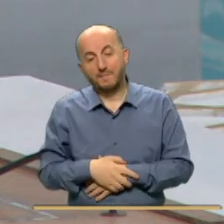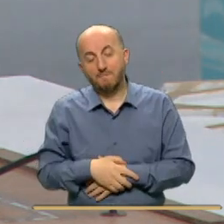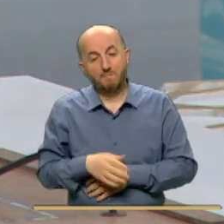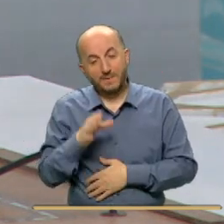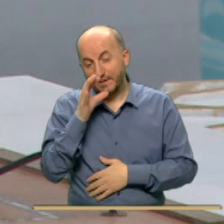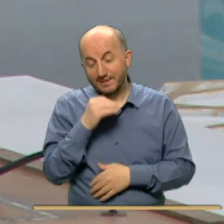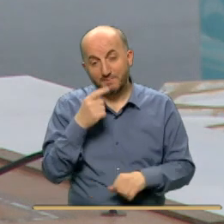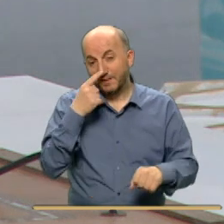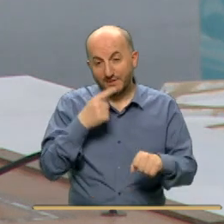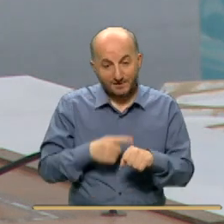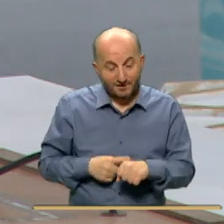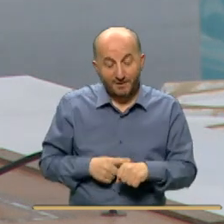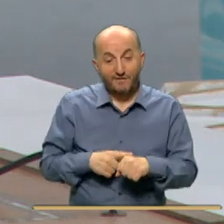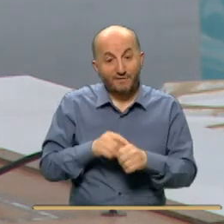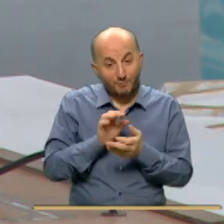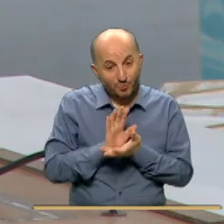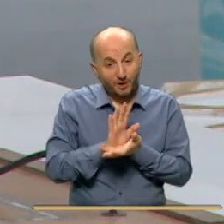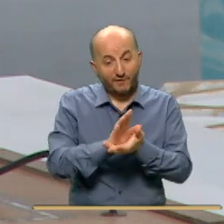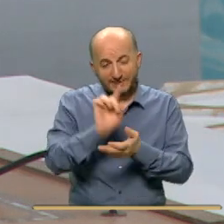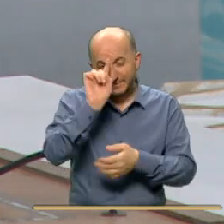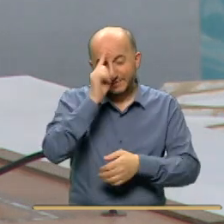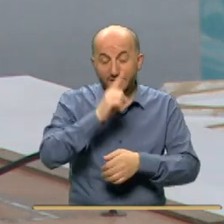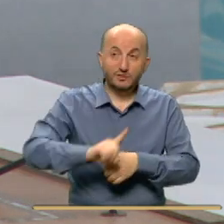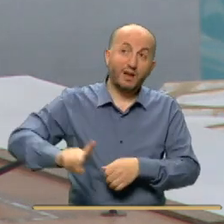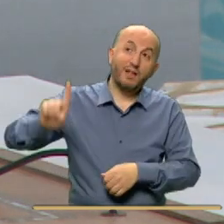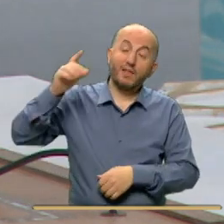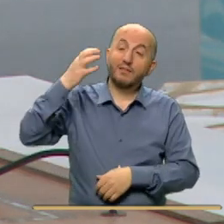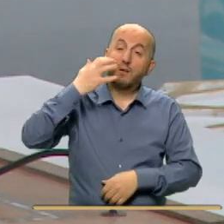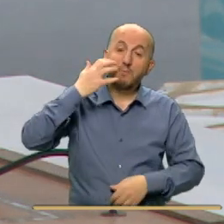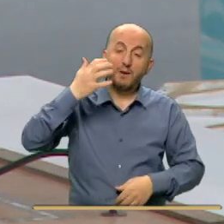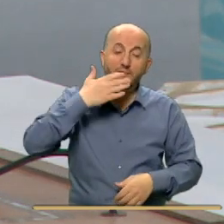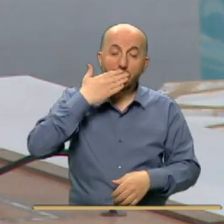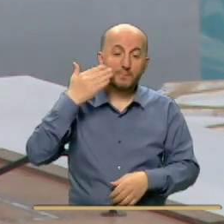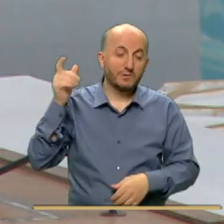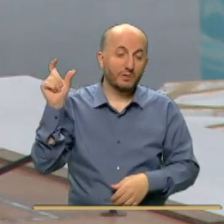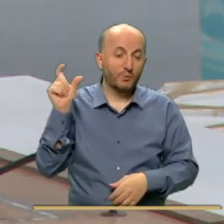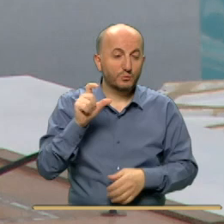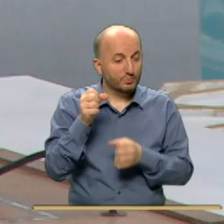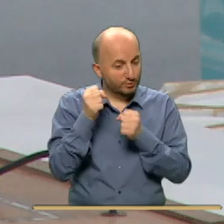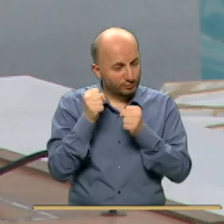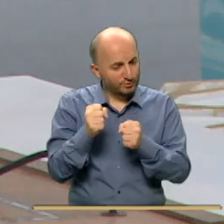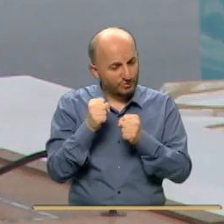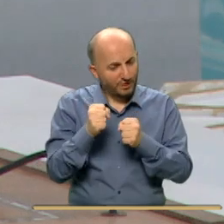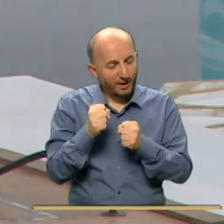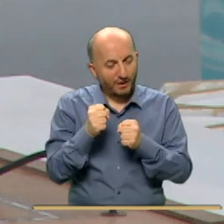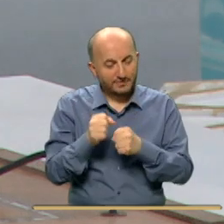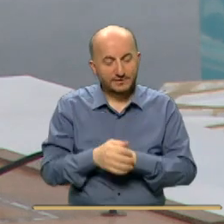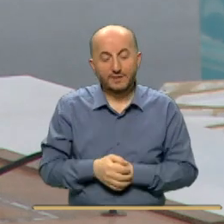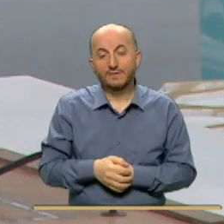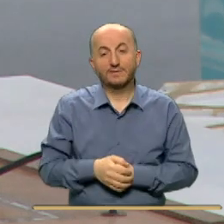kim inanarak ve karşılığını sadece Allah'tan bekleyerek Ramazan orucunu tutar, Ramazan'ı ihya